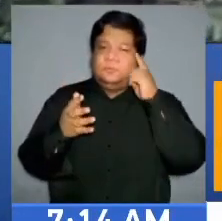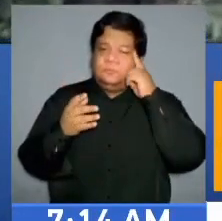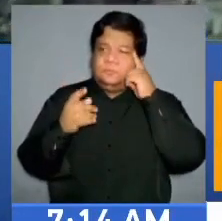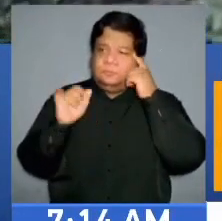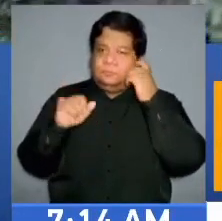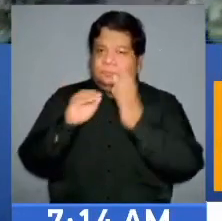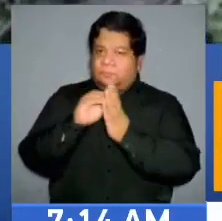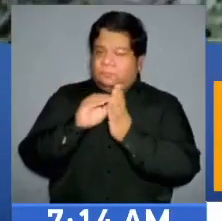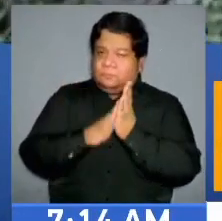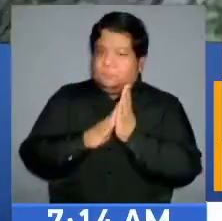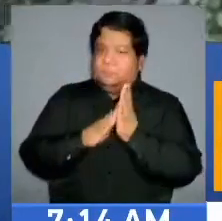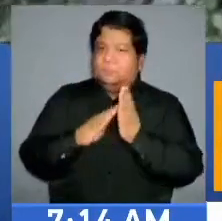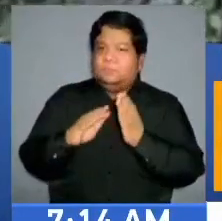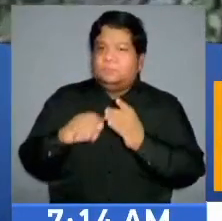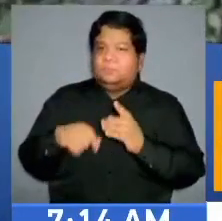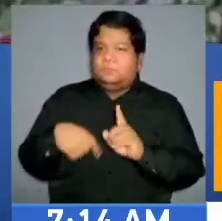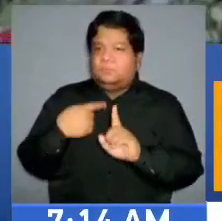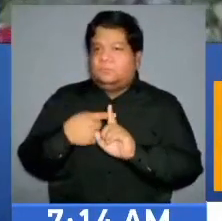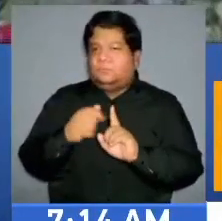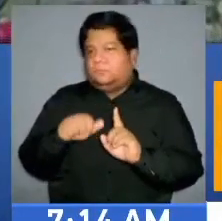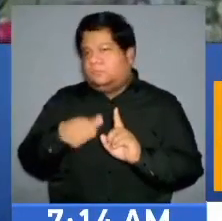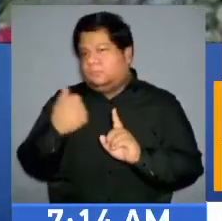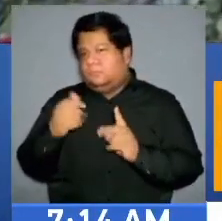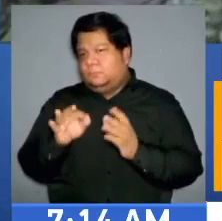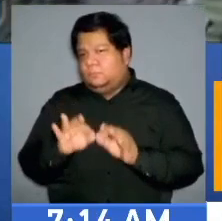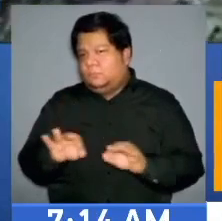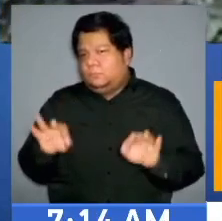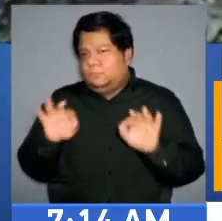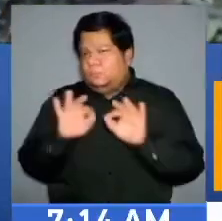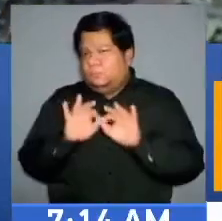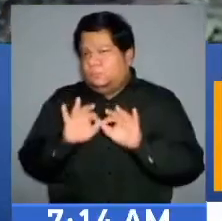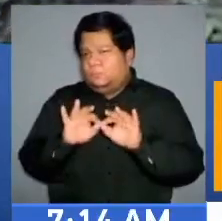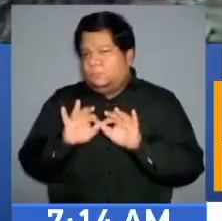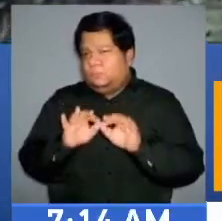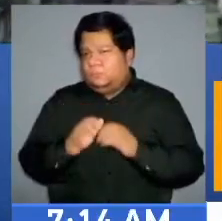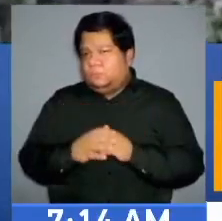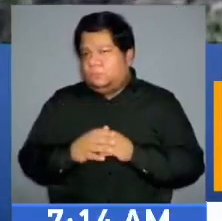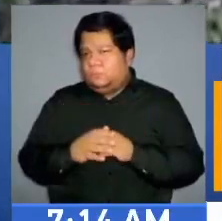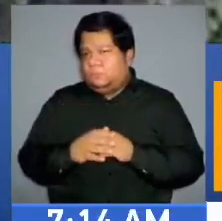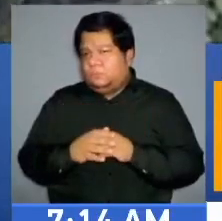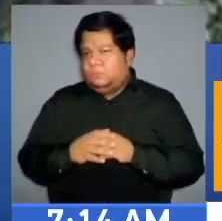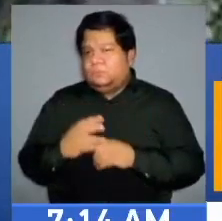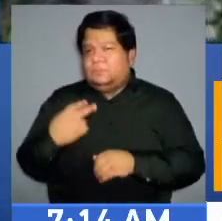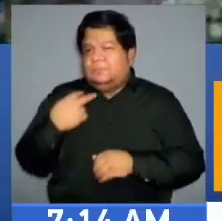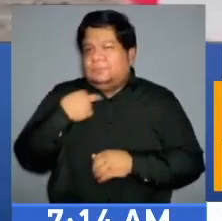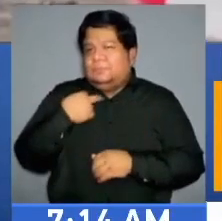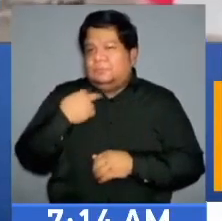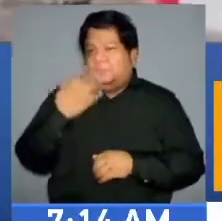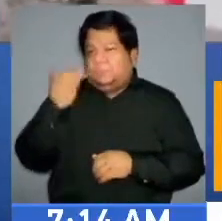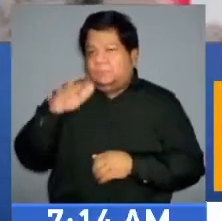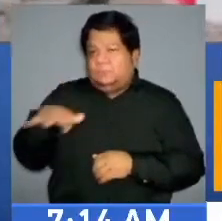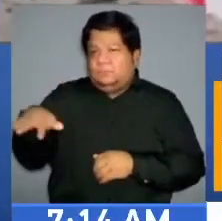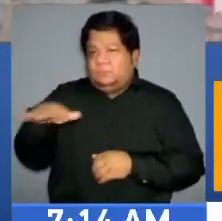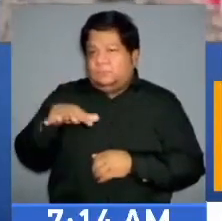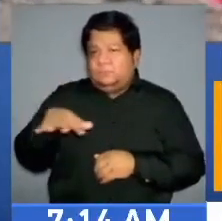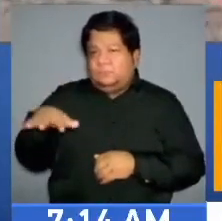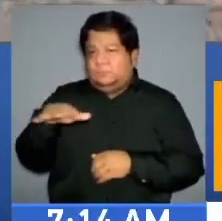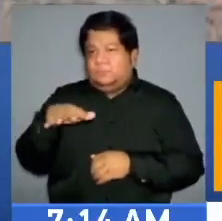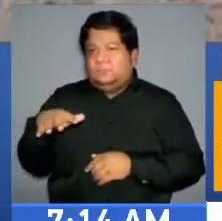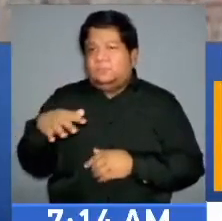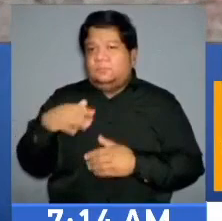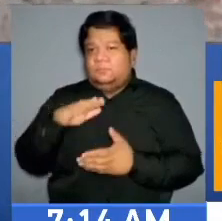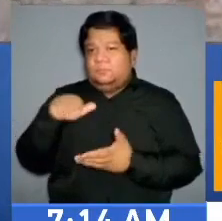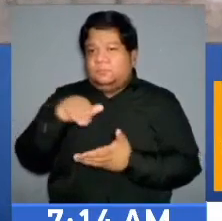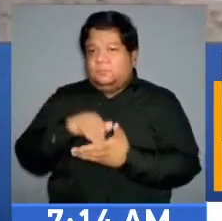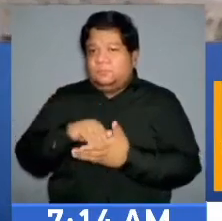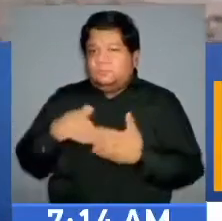dyan yung mga naiipit sa gulo kasi nasa lugar sila na hindi natin binigyan ng authorization magtrabaho.